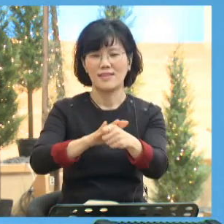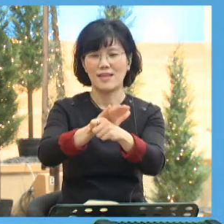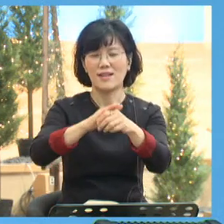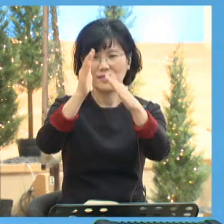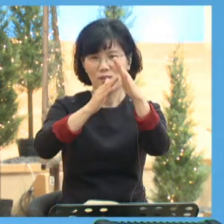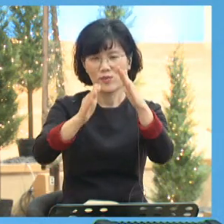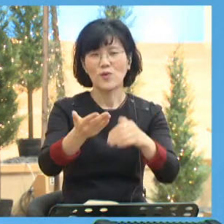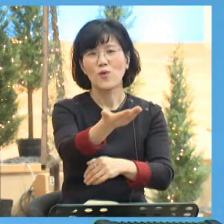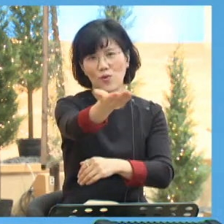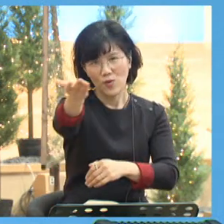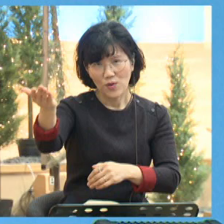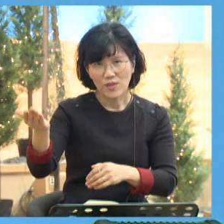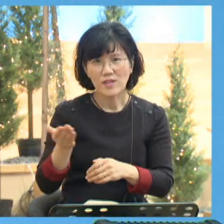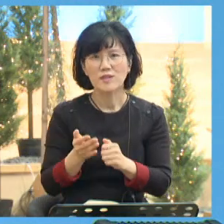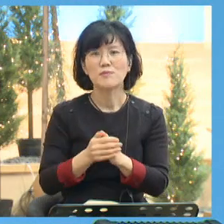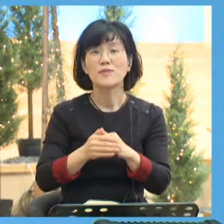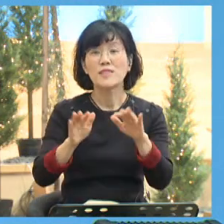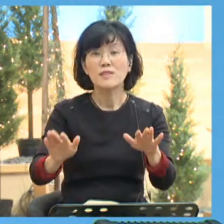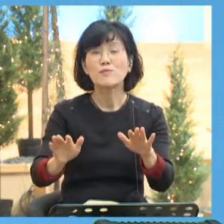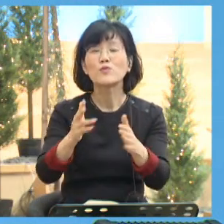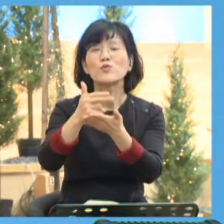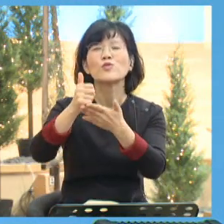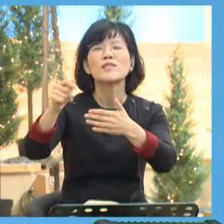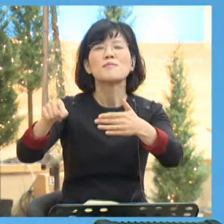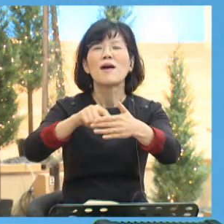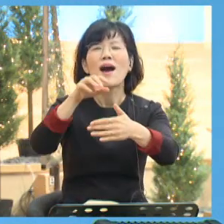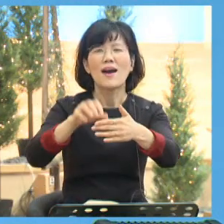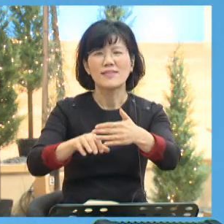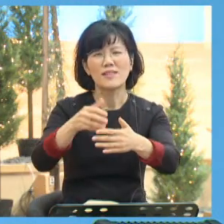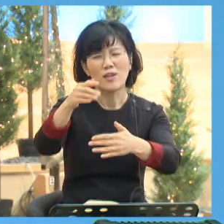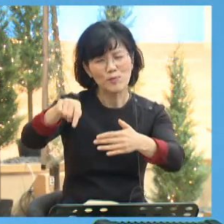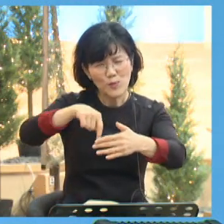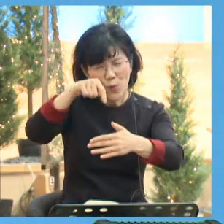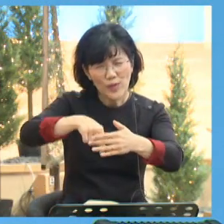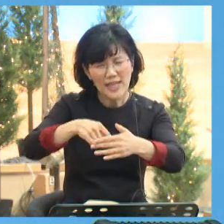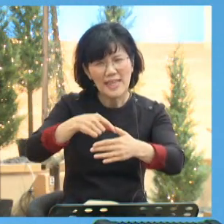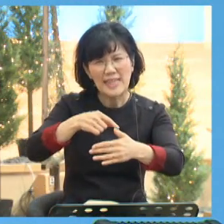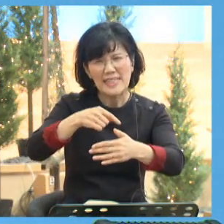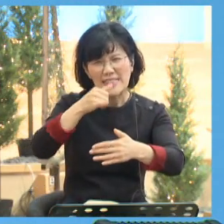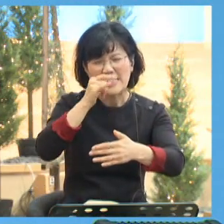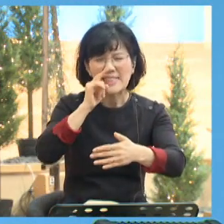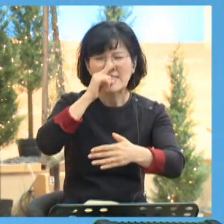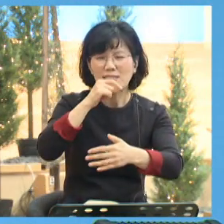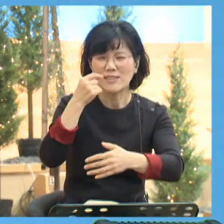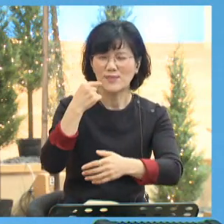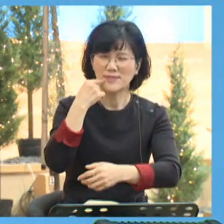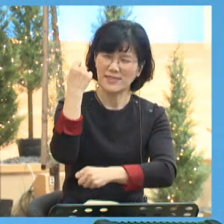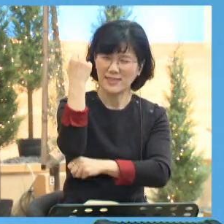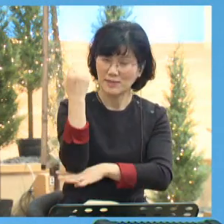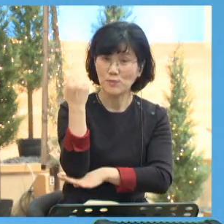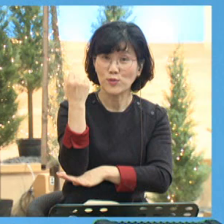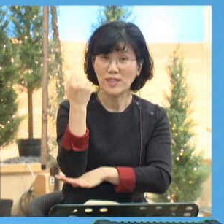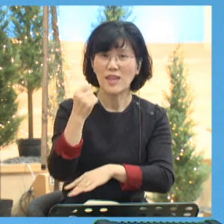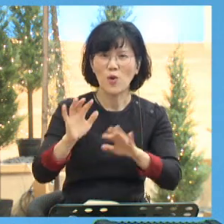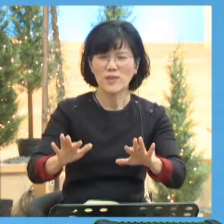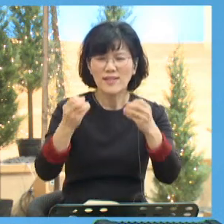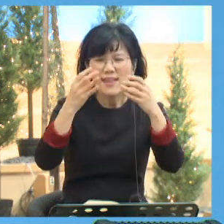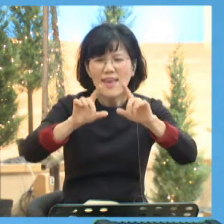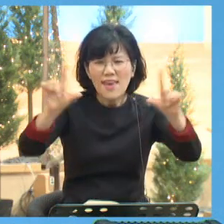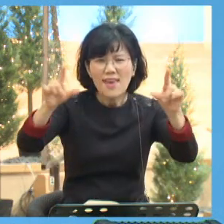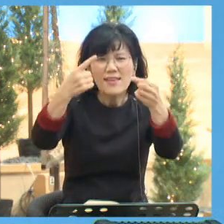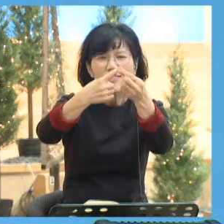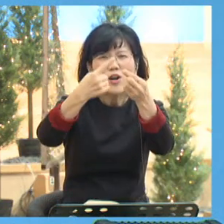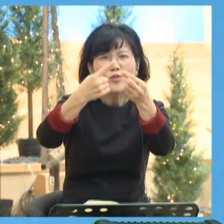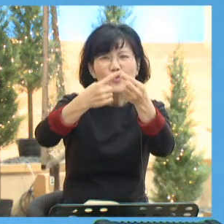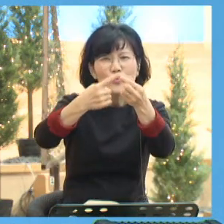성도 여러분 오늘 춘희 만해서 여러분 속에 있는 이 더러운 숨 꼬리를 정말 새 1월 첫째주 니까